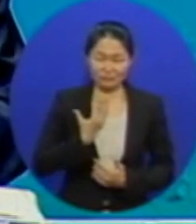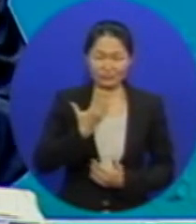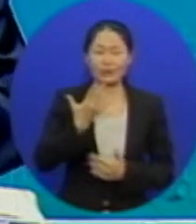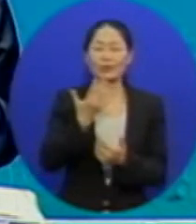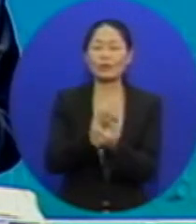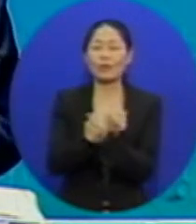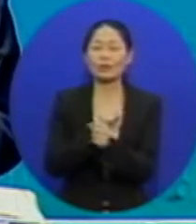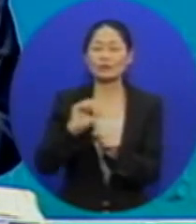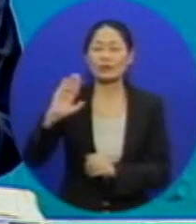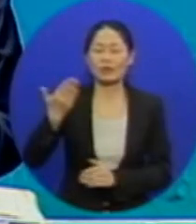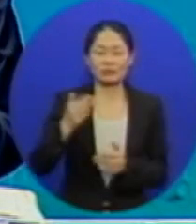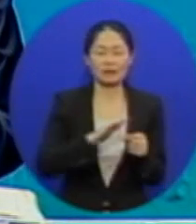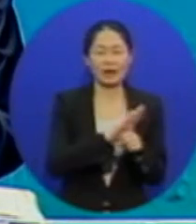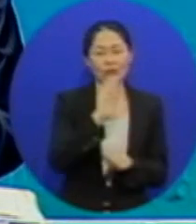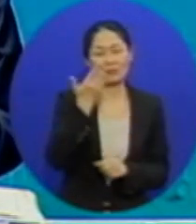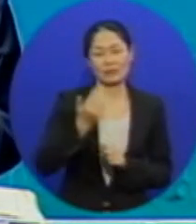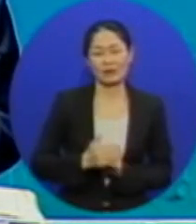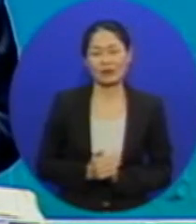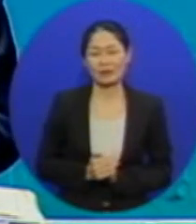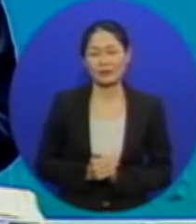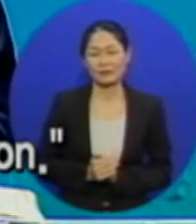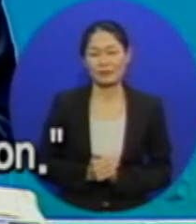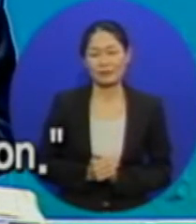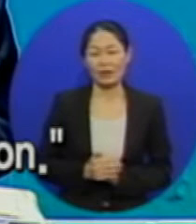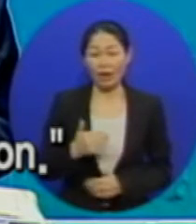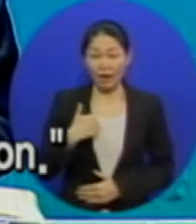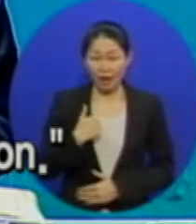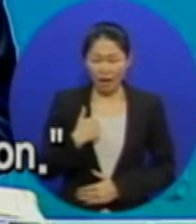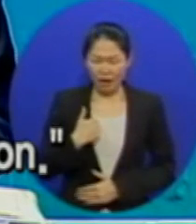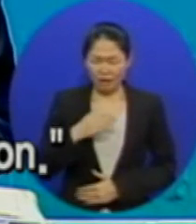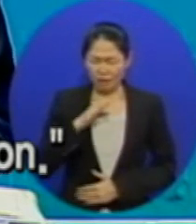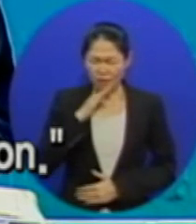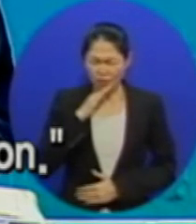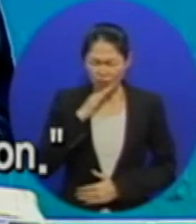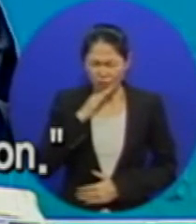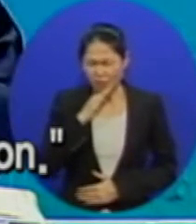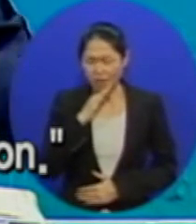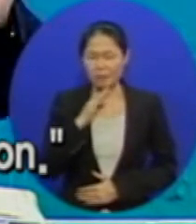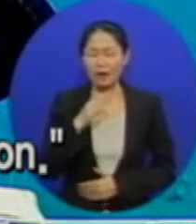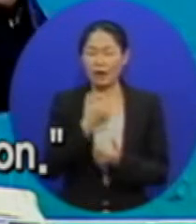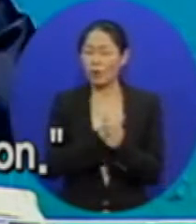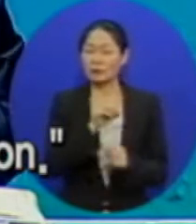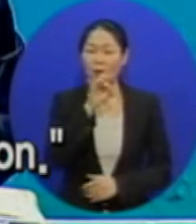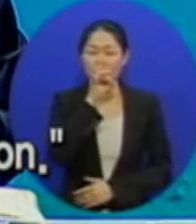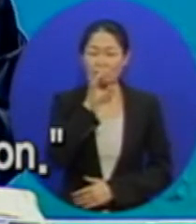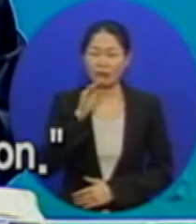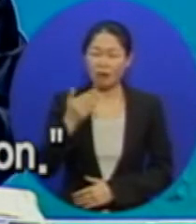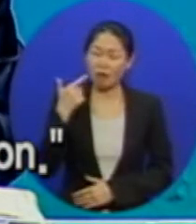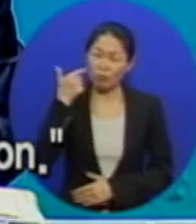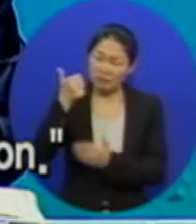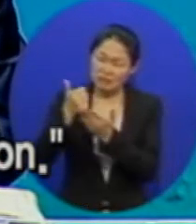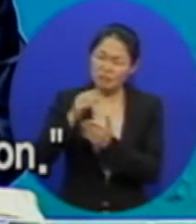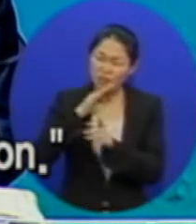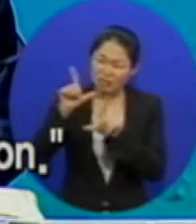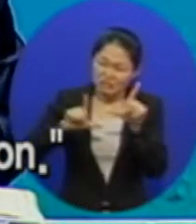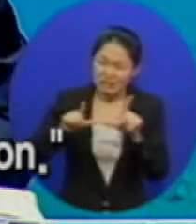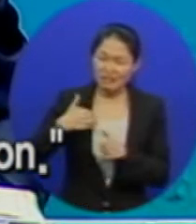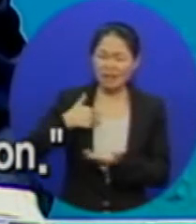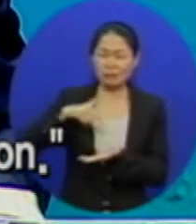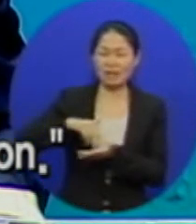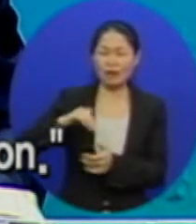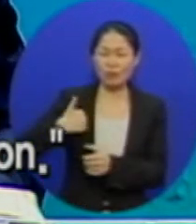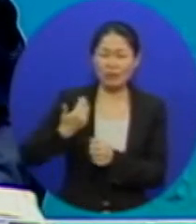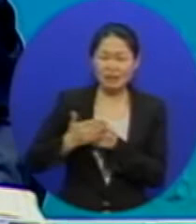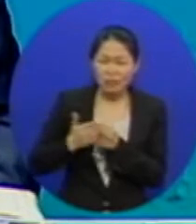용서가 되고 사랑이 됩니다 나는 도무지 용서할 수 없어요 목사님이 현실을 몰라서 그렇지 내 사정을 몰라서 그렇지